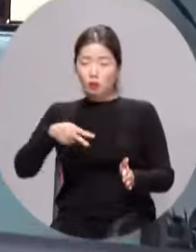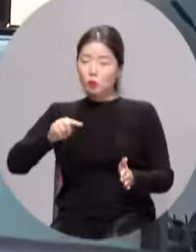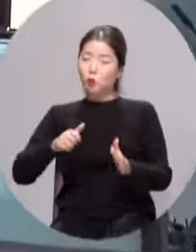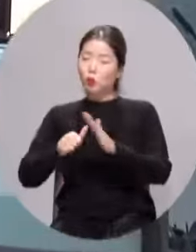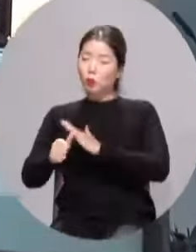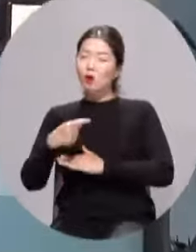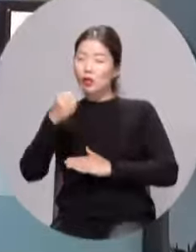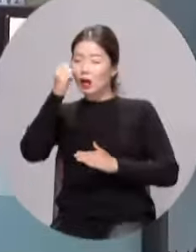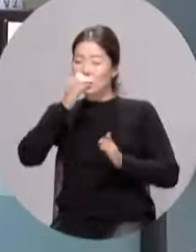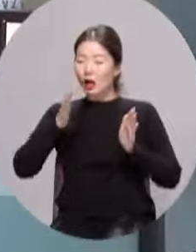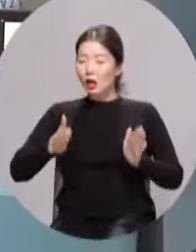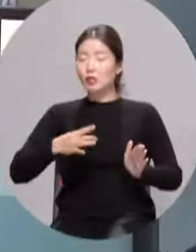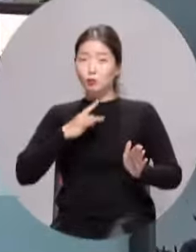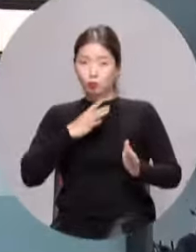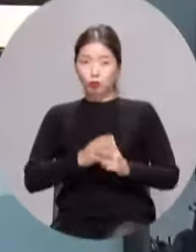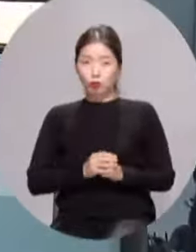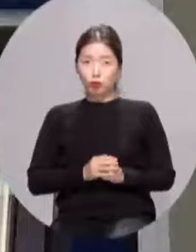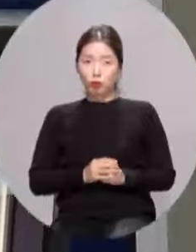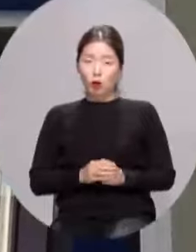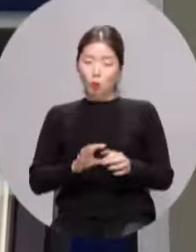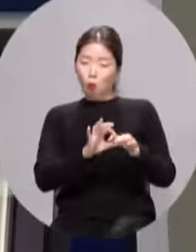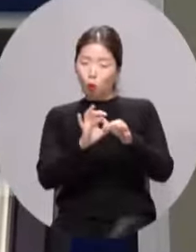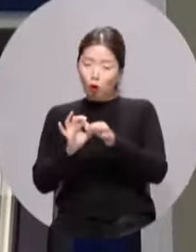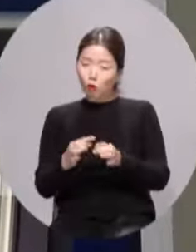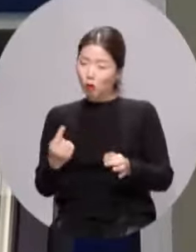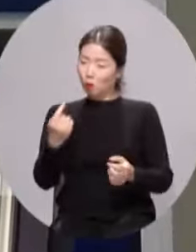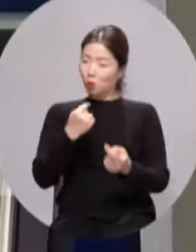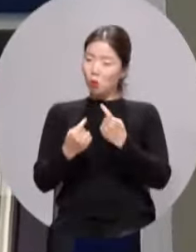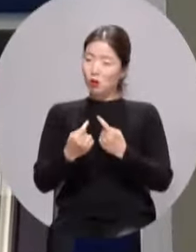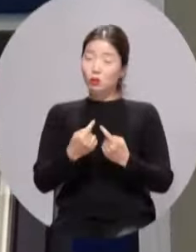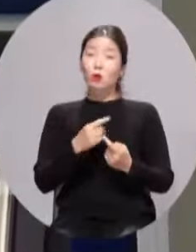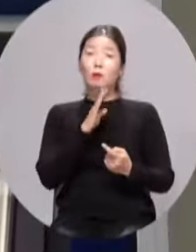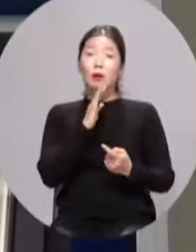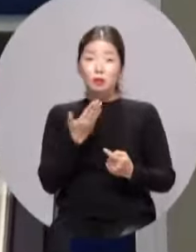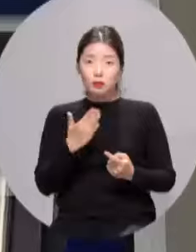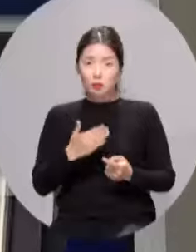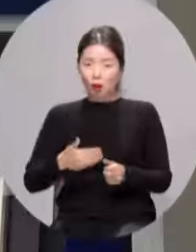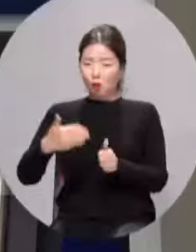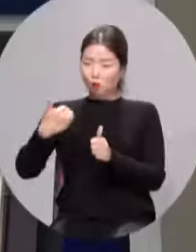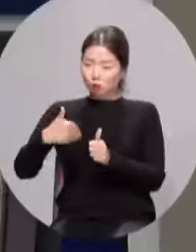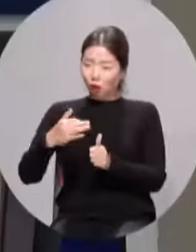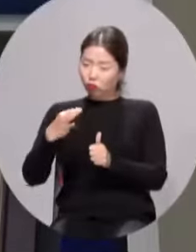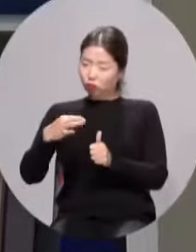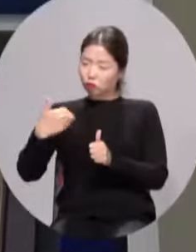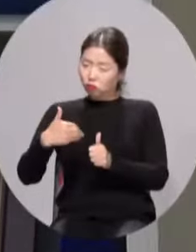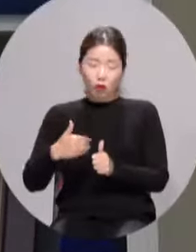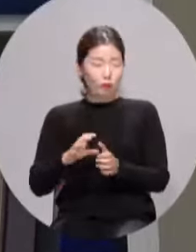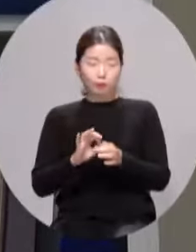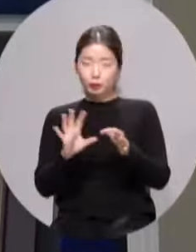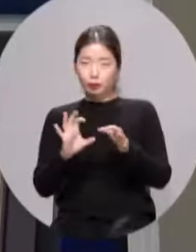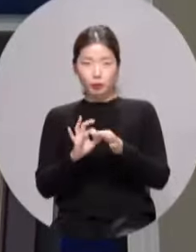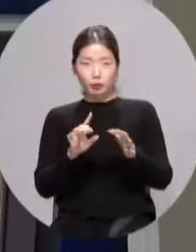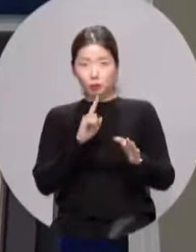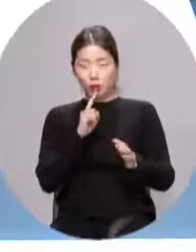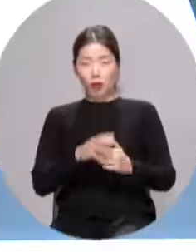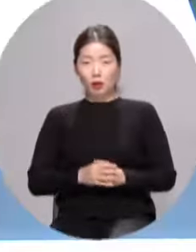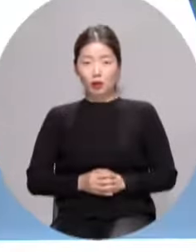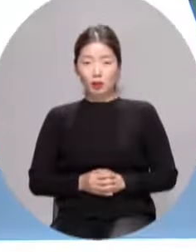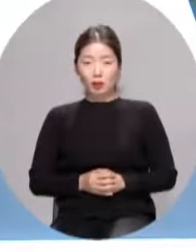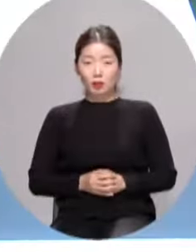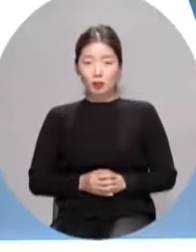대표와는 아는 사이일 뿐 수상태양광 관련 보고를 받은 적은 있으나 청탁 의혹은 전면 부인했습니다.